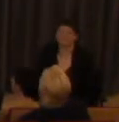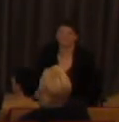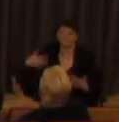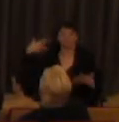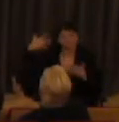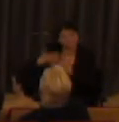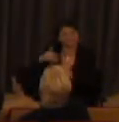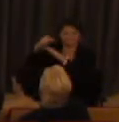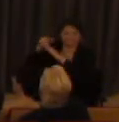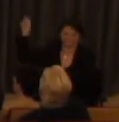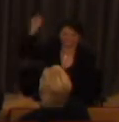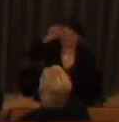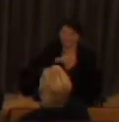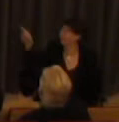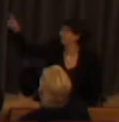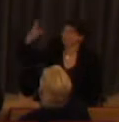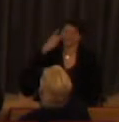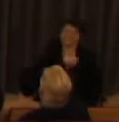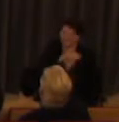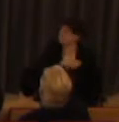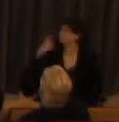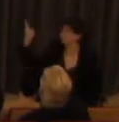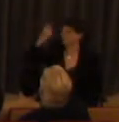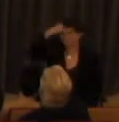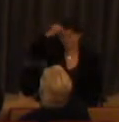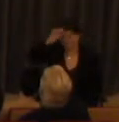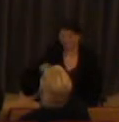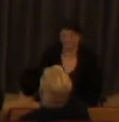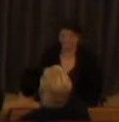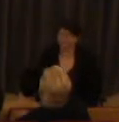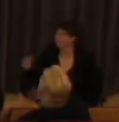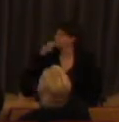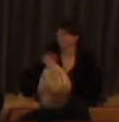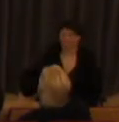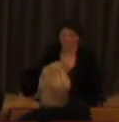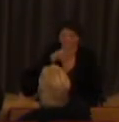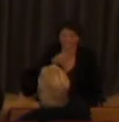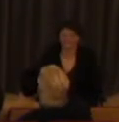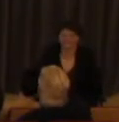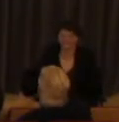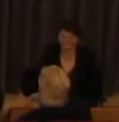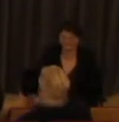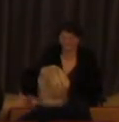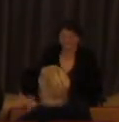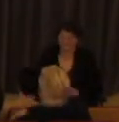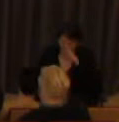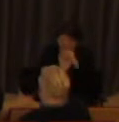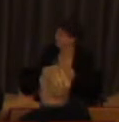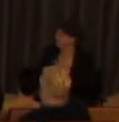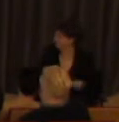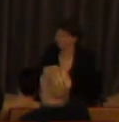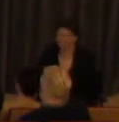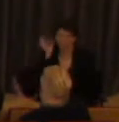com a convidat per la clausura de la cloenda del curs. I també ens van donar